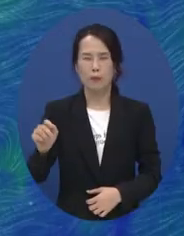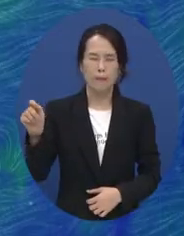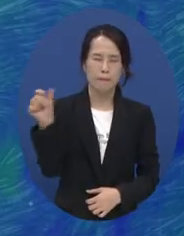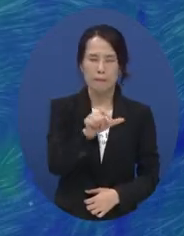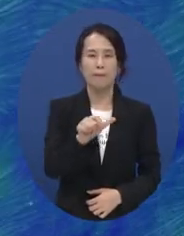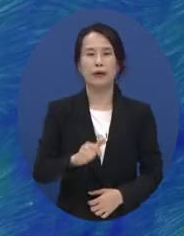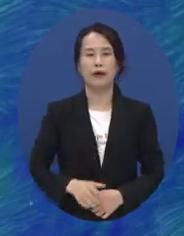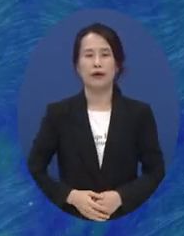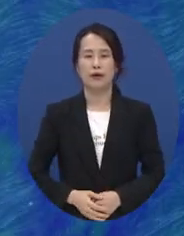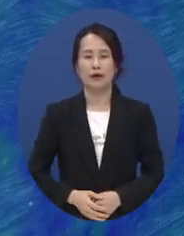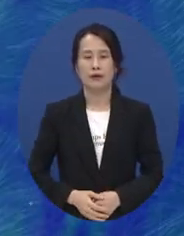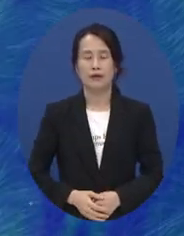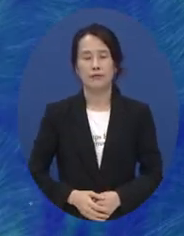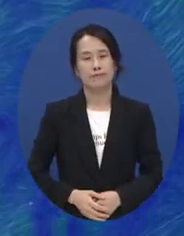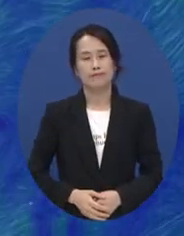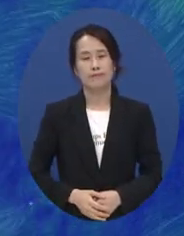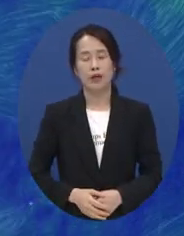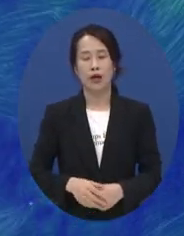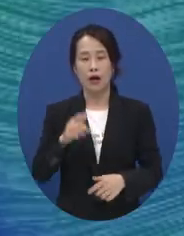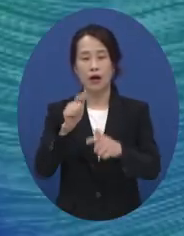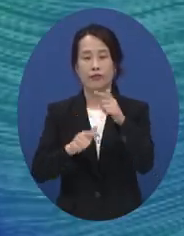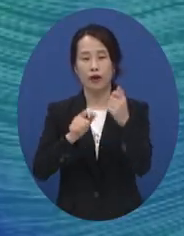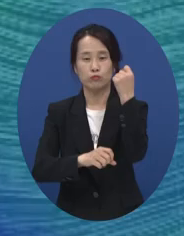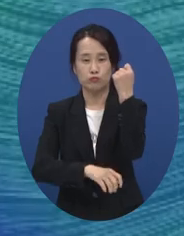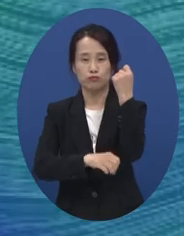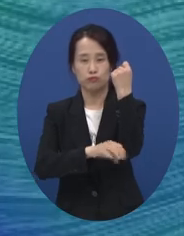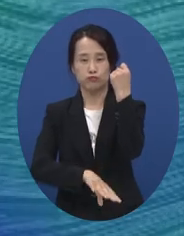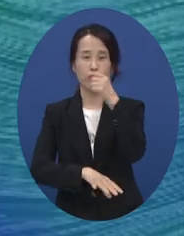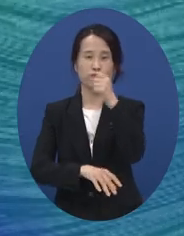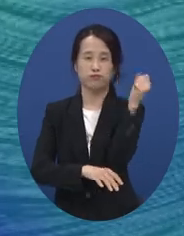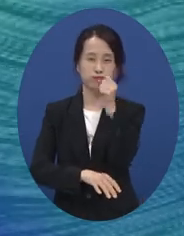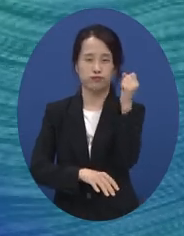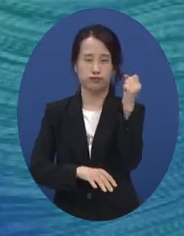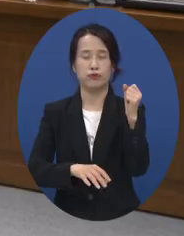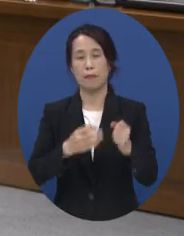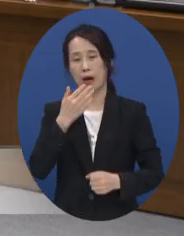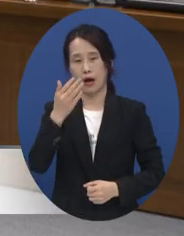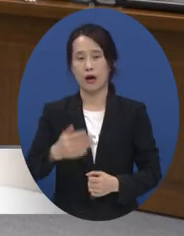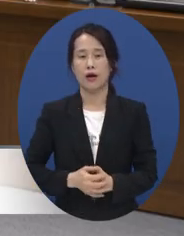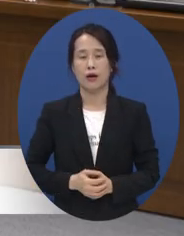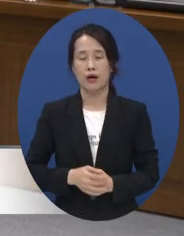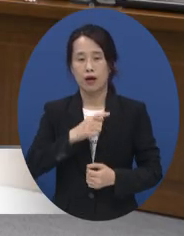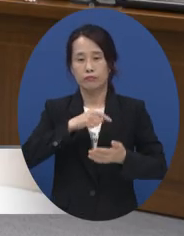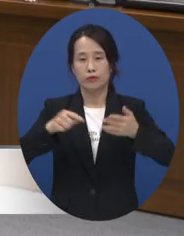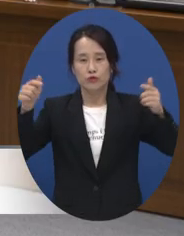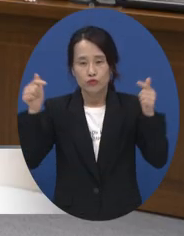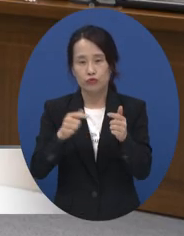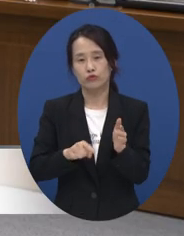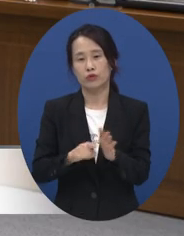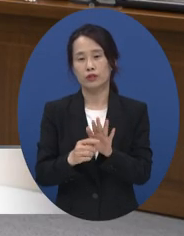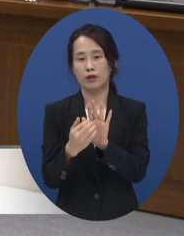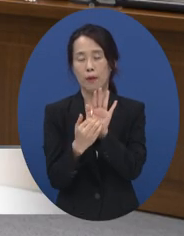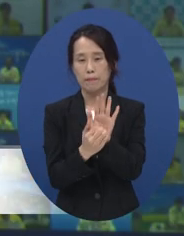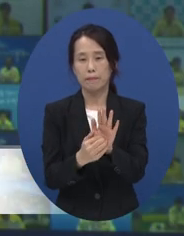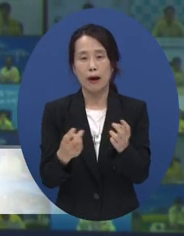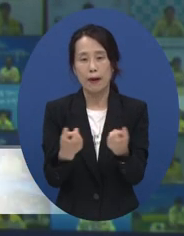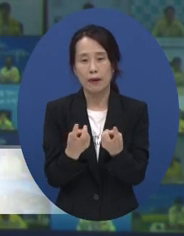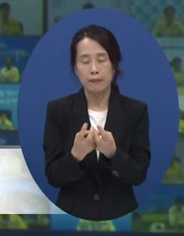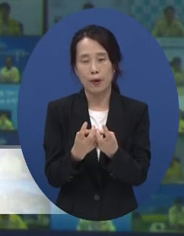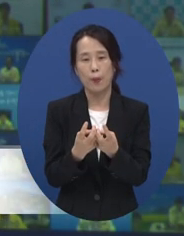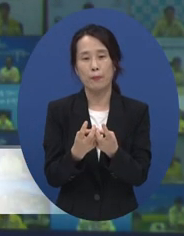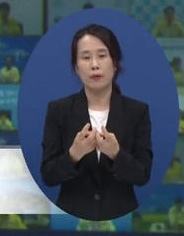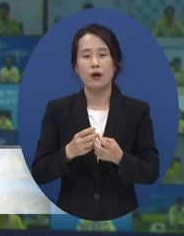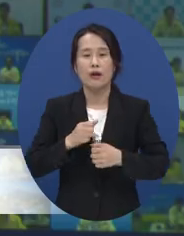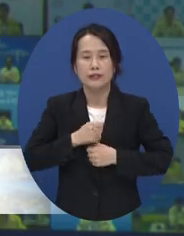기상청은 예측했습니다 이정도면 나무가 뿌리채 뽑힐 수도 있습니다 경기도는 피해를 줄이기 위해 예방 요령 등을